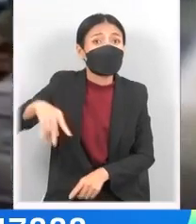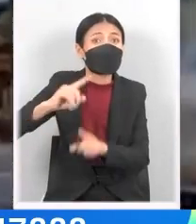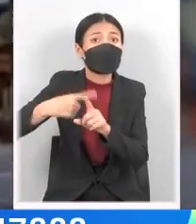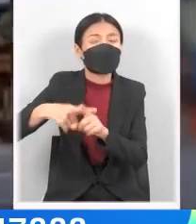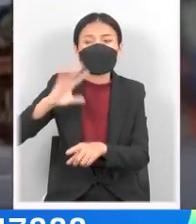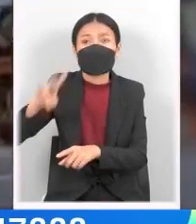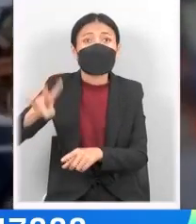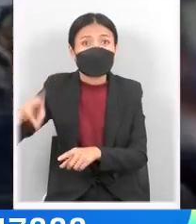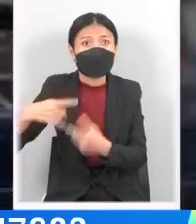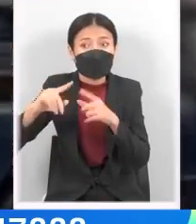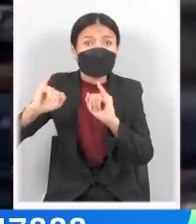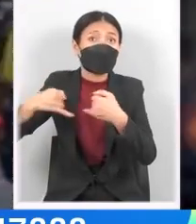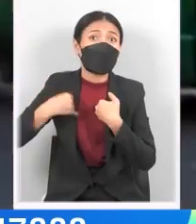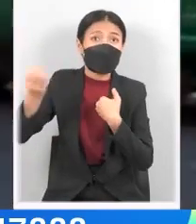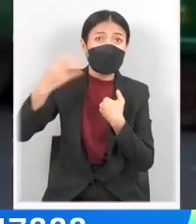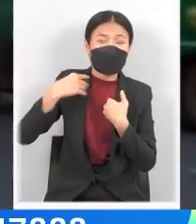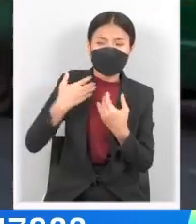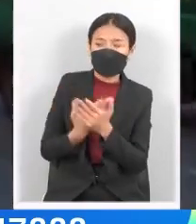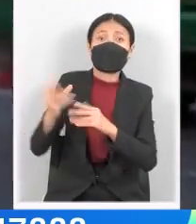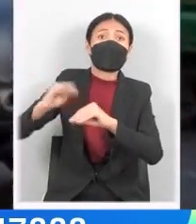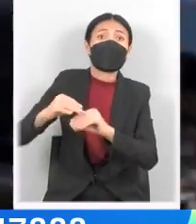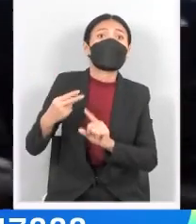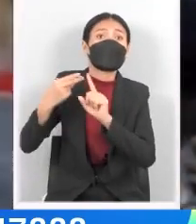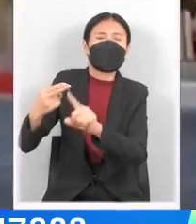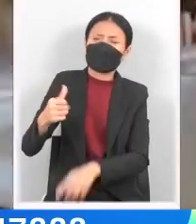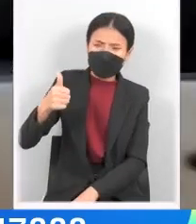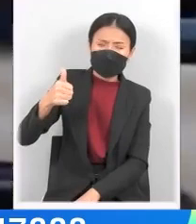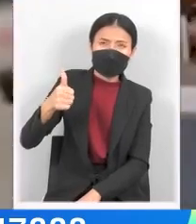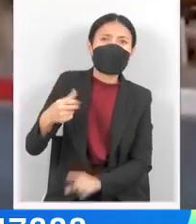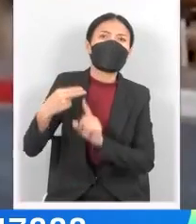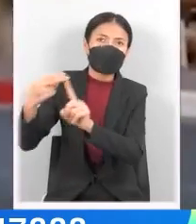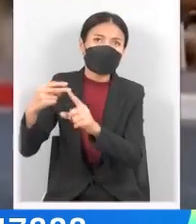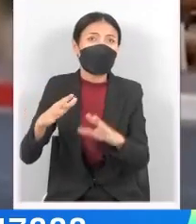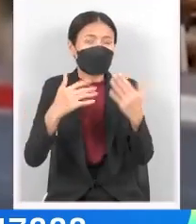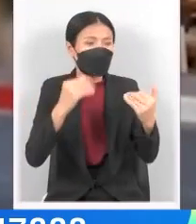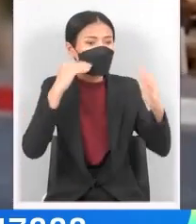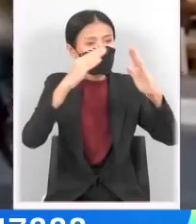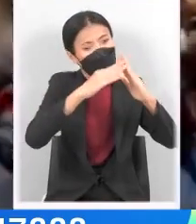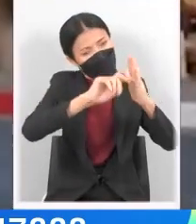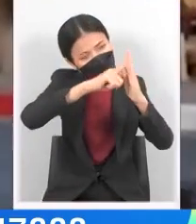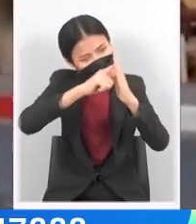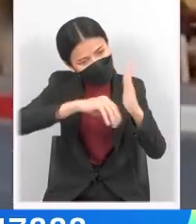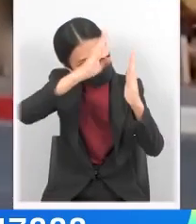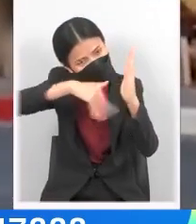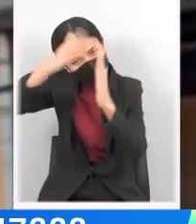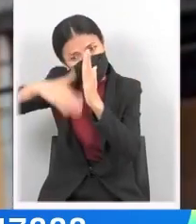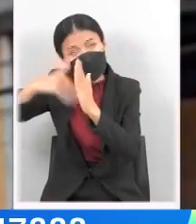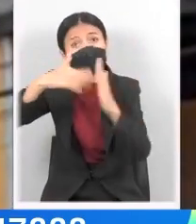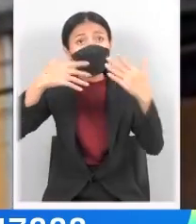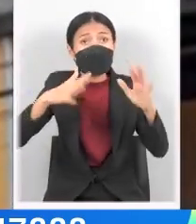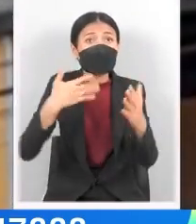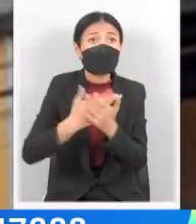ขอเปลี่ยนสัญญาเป็น 10,000 บาทตัวเองก็ตกลงครับหลังจากนั้นก็ปรับปรุงบ้านตามสไตล์ที่ต้องการหมดเงินไปเกือบ 70,000 บาทพอมาอยู่ได้